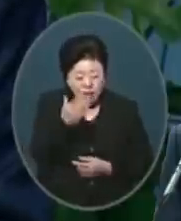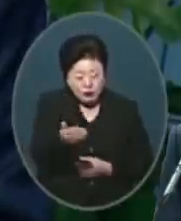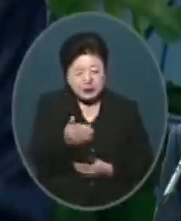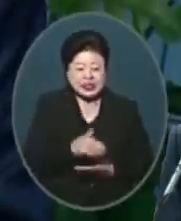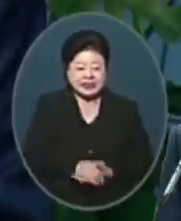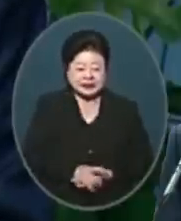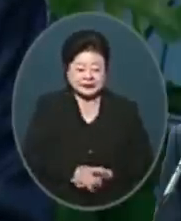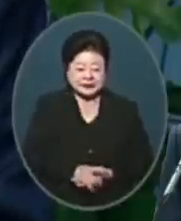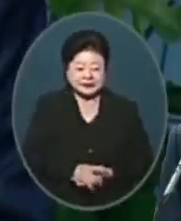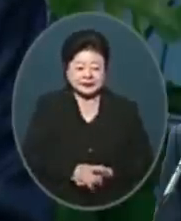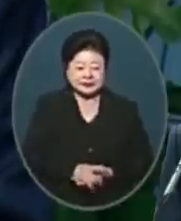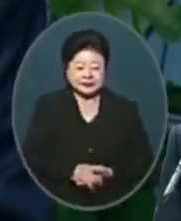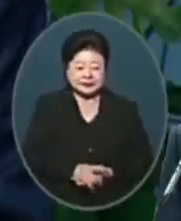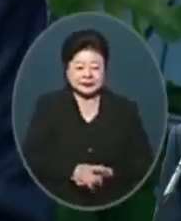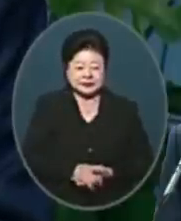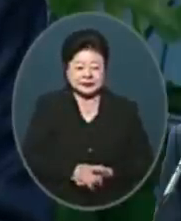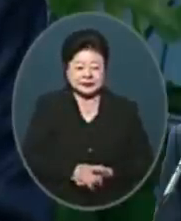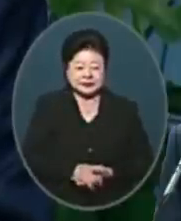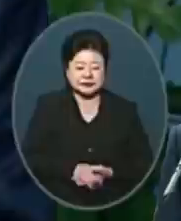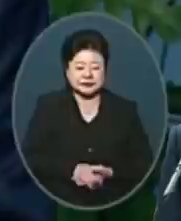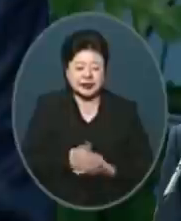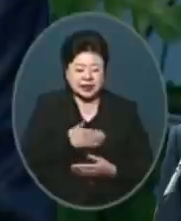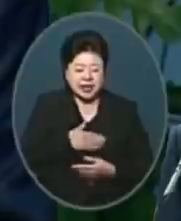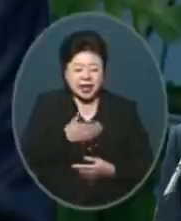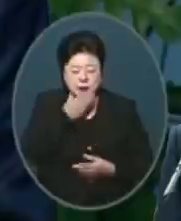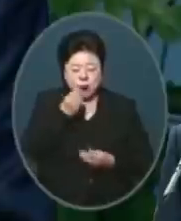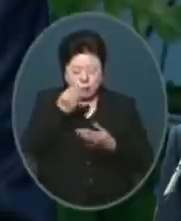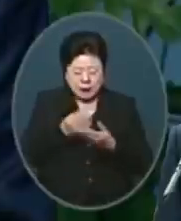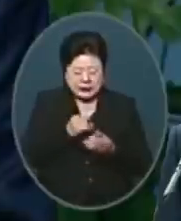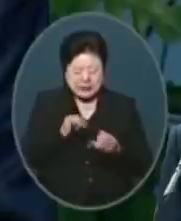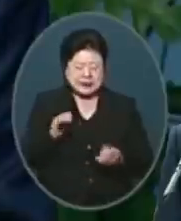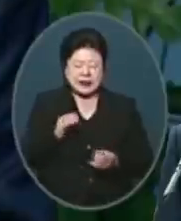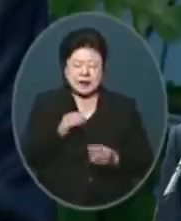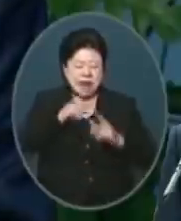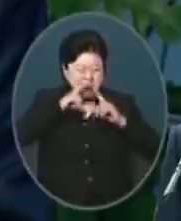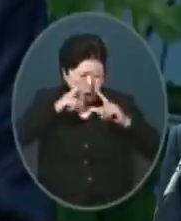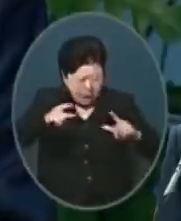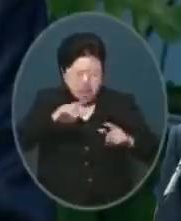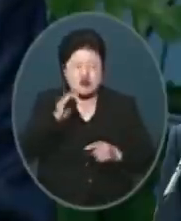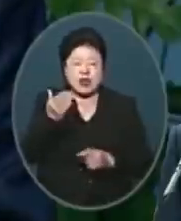여러분이 고의적으로 나는 복받은 사람이라고 해야 돼요.